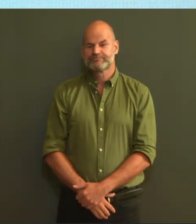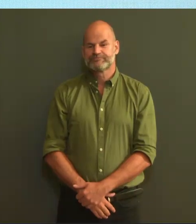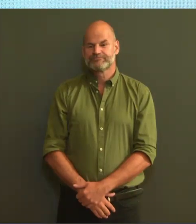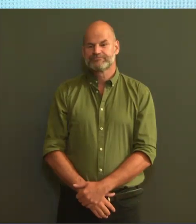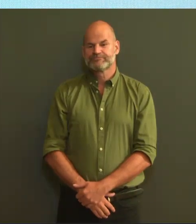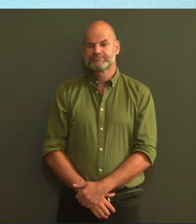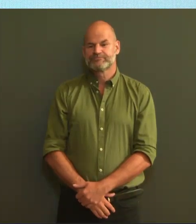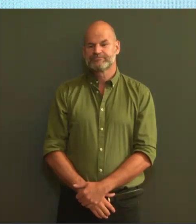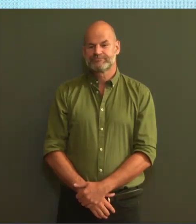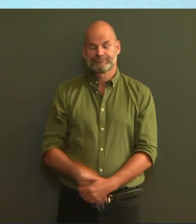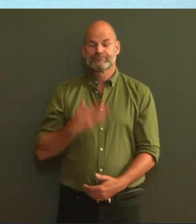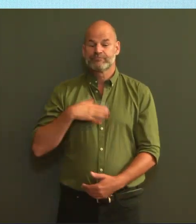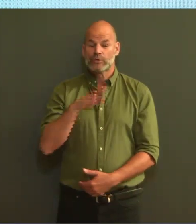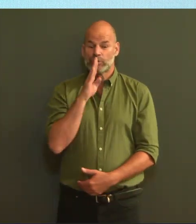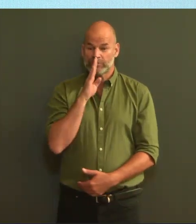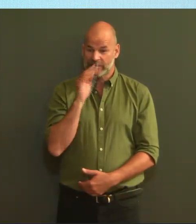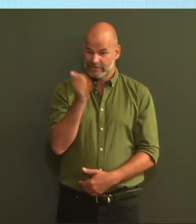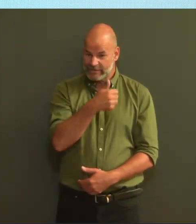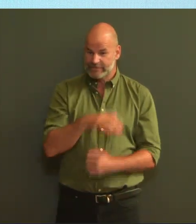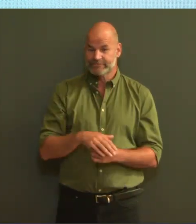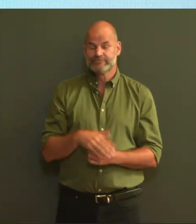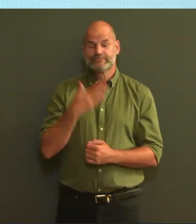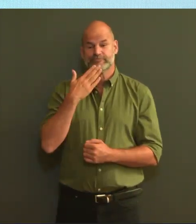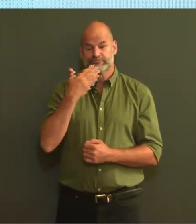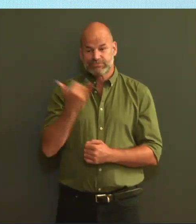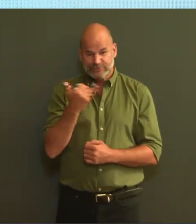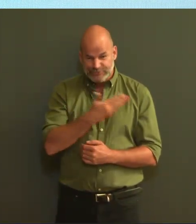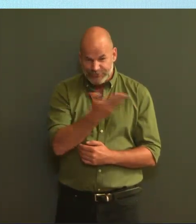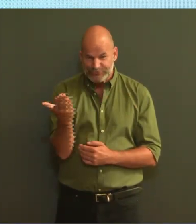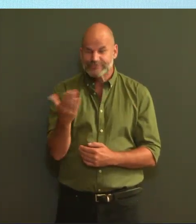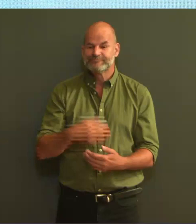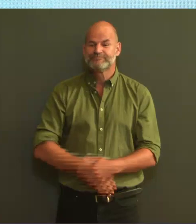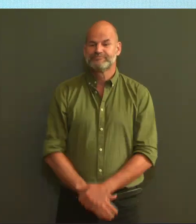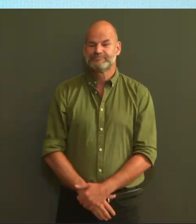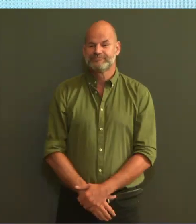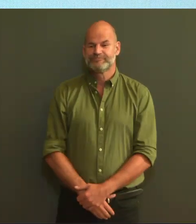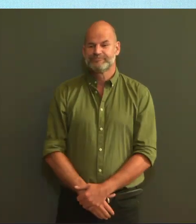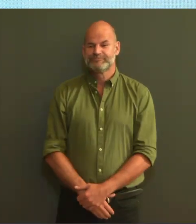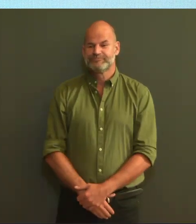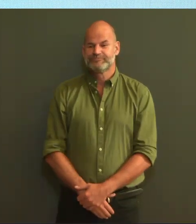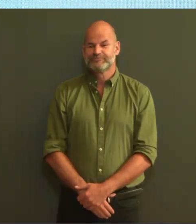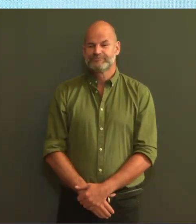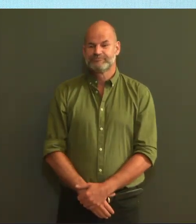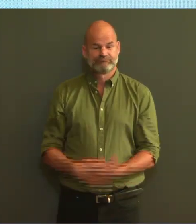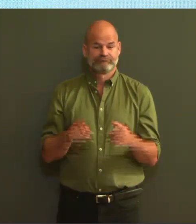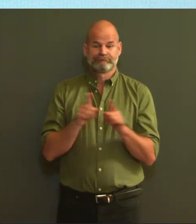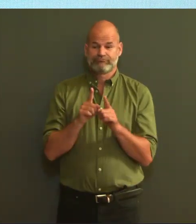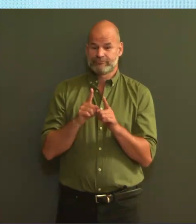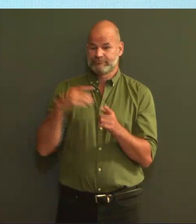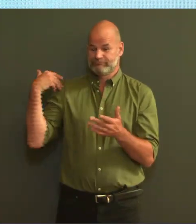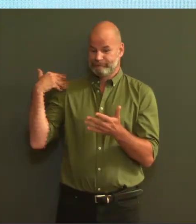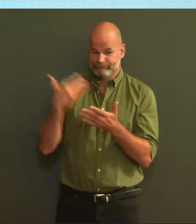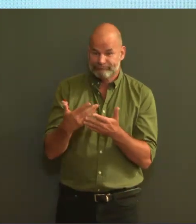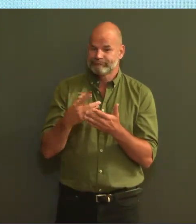Goedemiddag iedereen, bonjour tout le monde. We beginnen zoals gewoonlijk met een presentatie van de cijfers. De voorbije